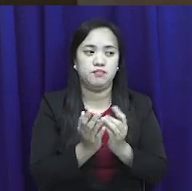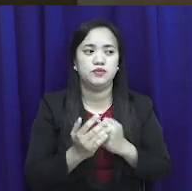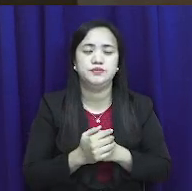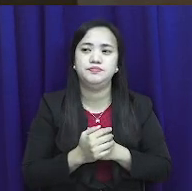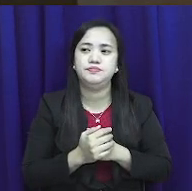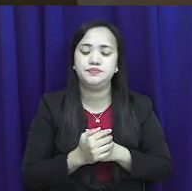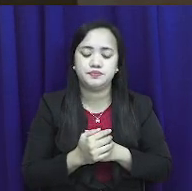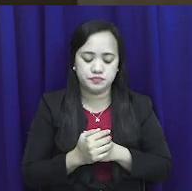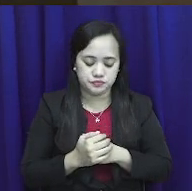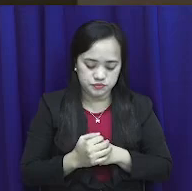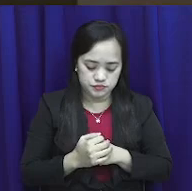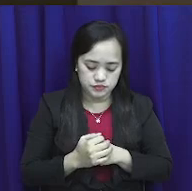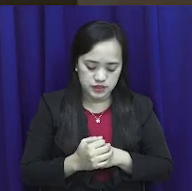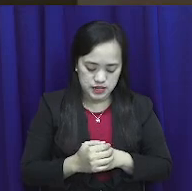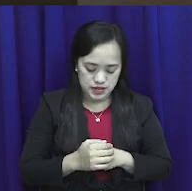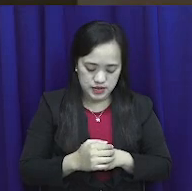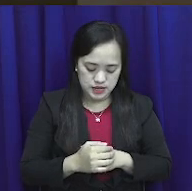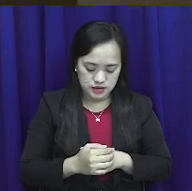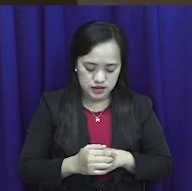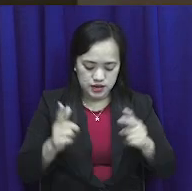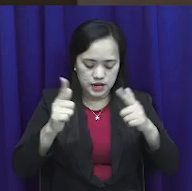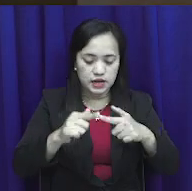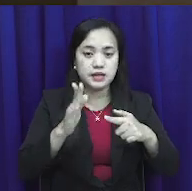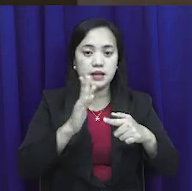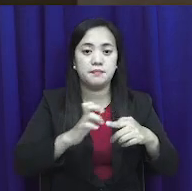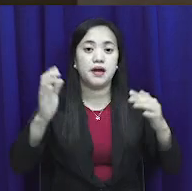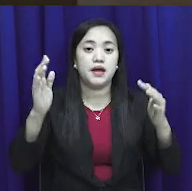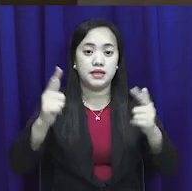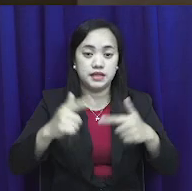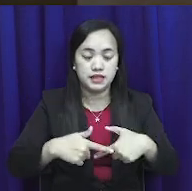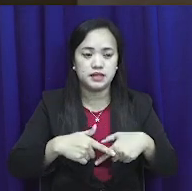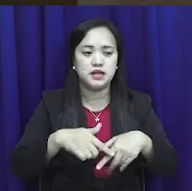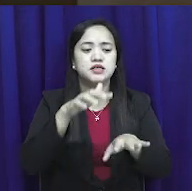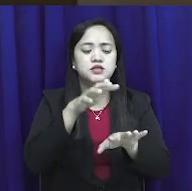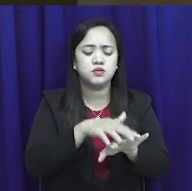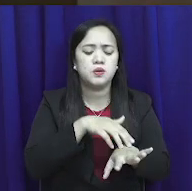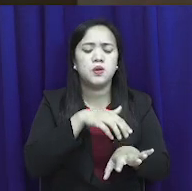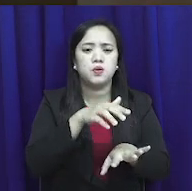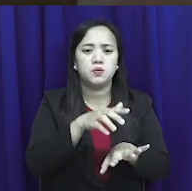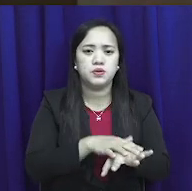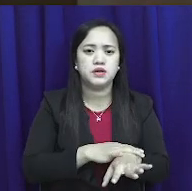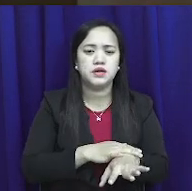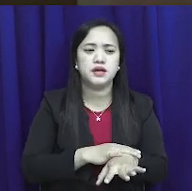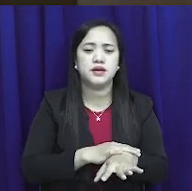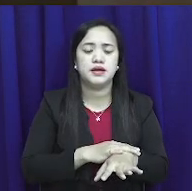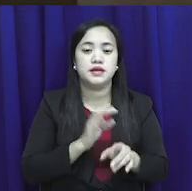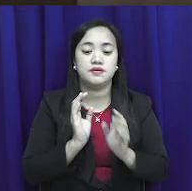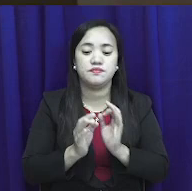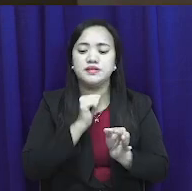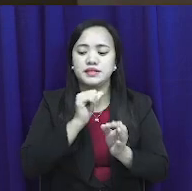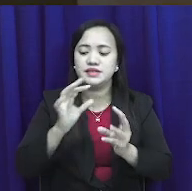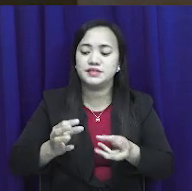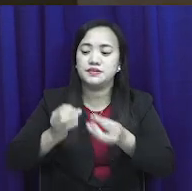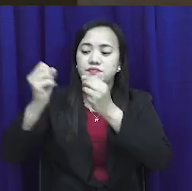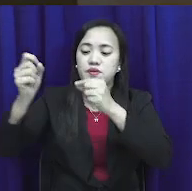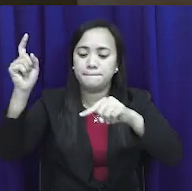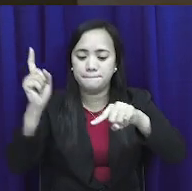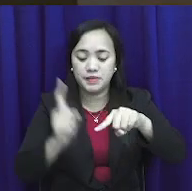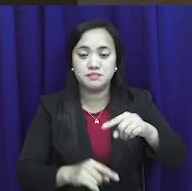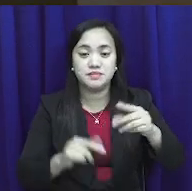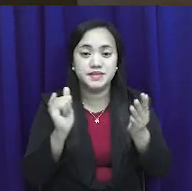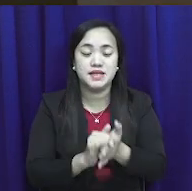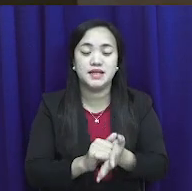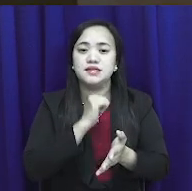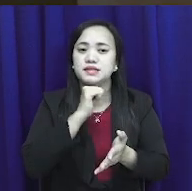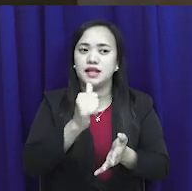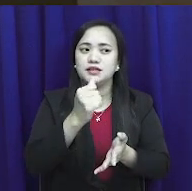ano yun na dahandahang nawawala yun na dapat hindi ako galit pag namalo ako and napapansin ko mas